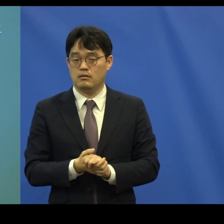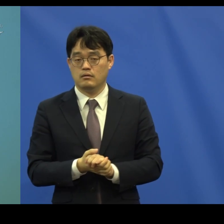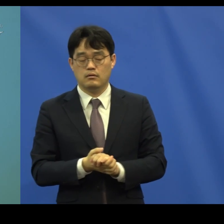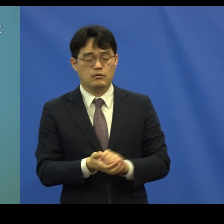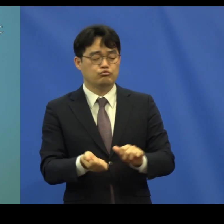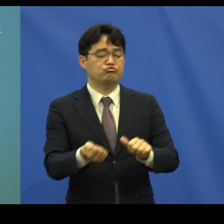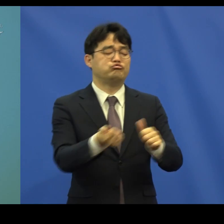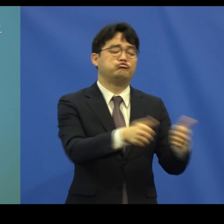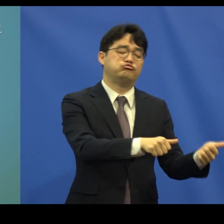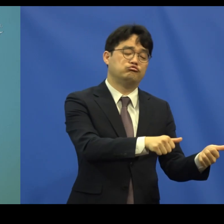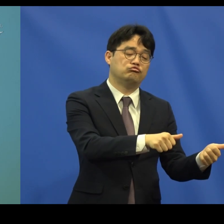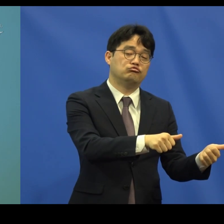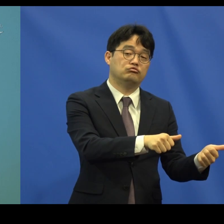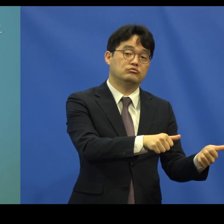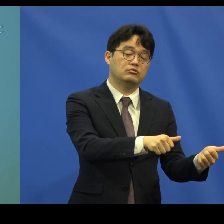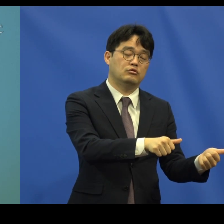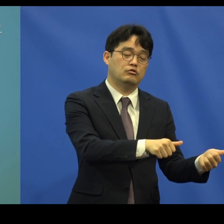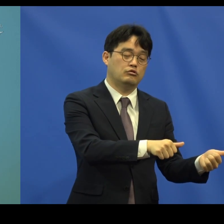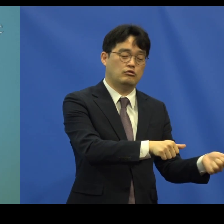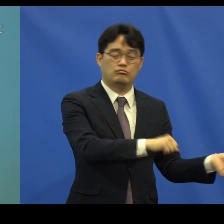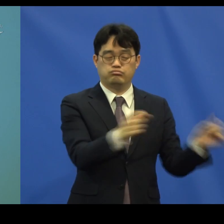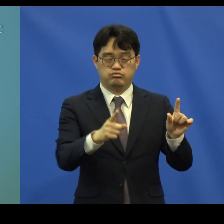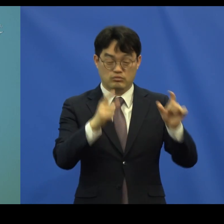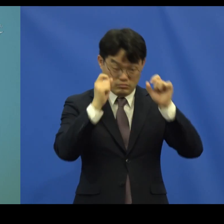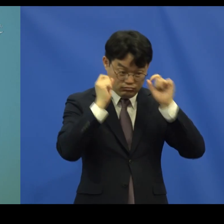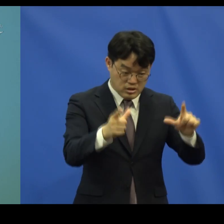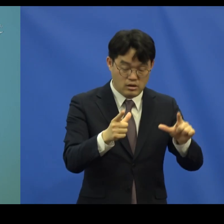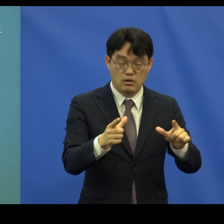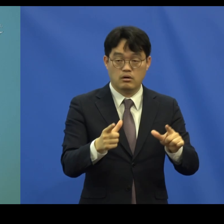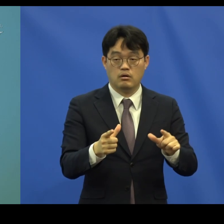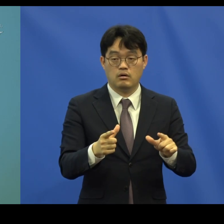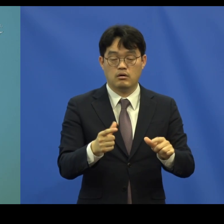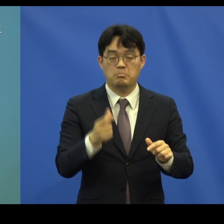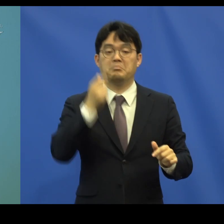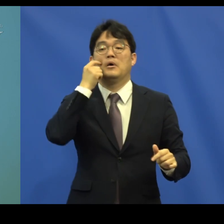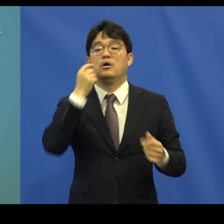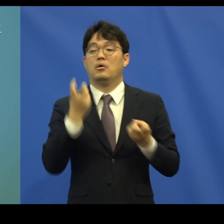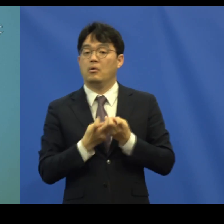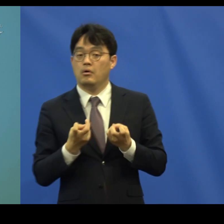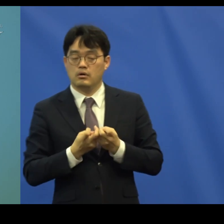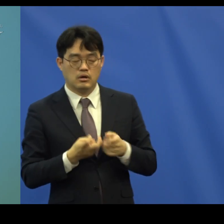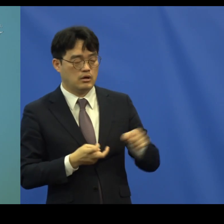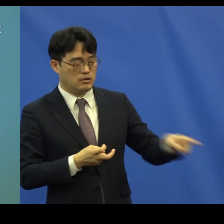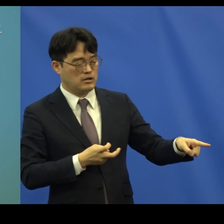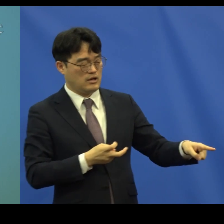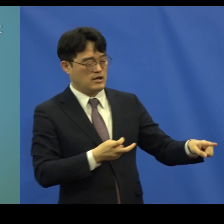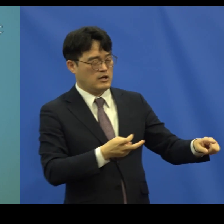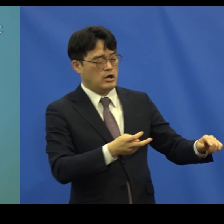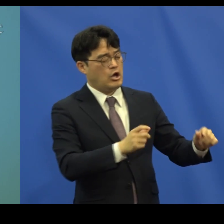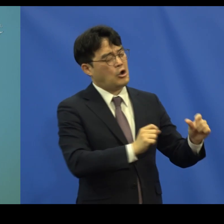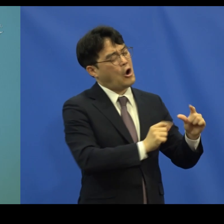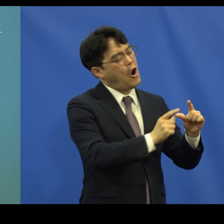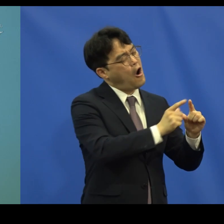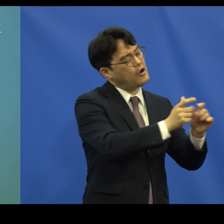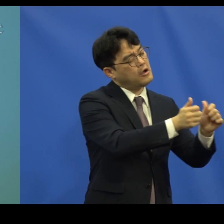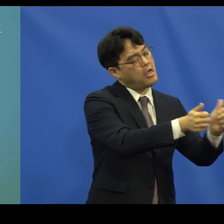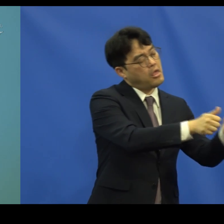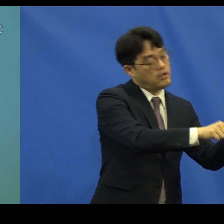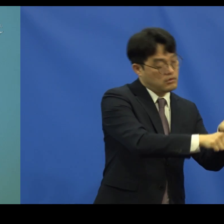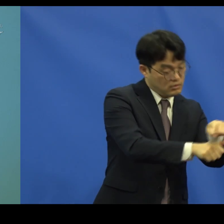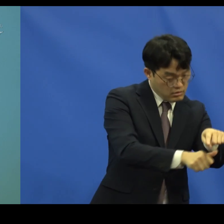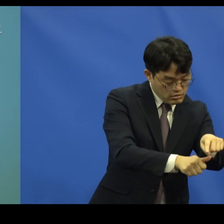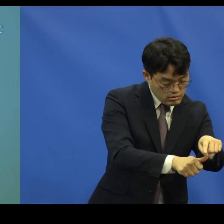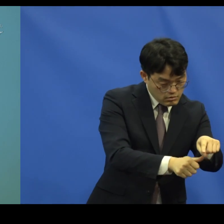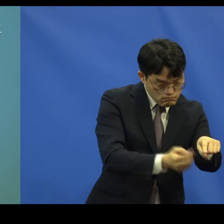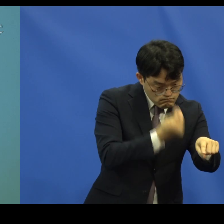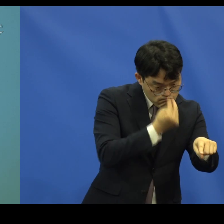어떻게 깨어나죠? 여기는 아직 죽지 않은 소수에게 주신 말씀이요. 사대교회 안에 죽지 않은 소수의 사람이